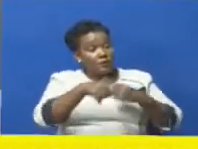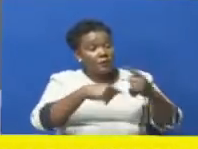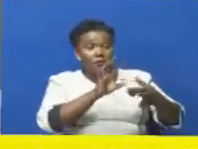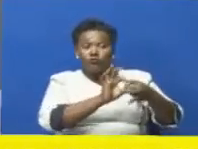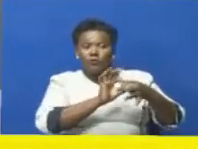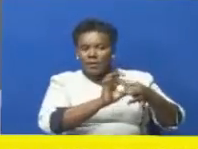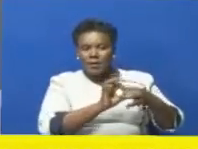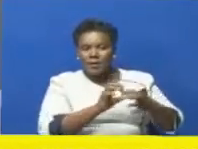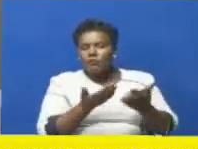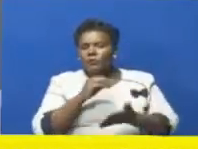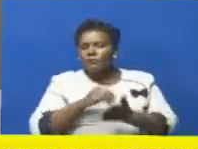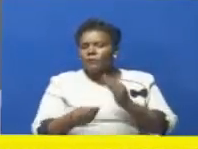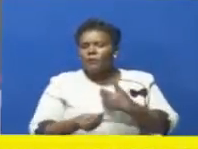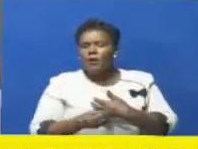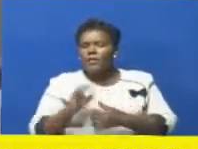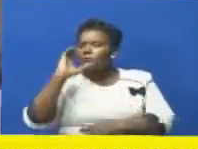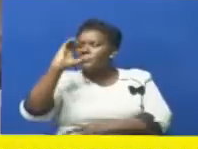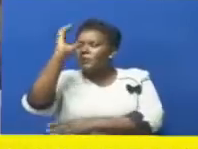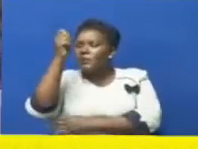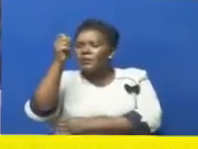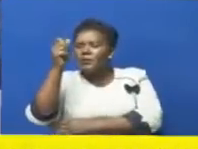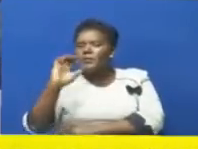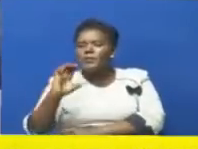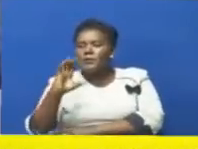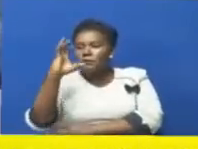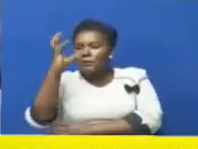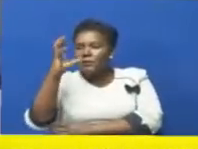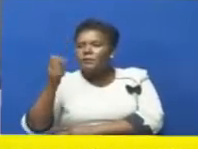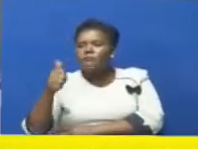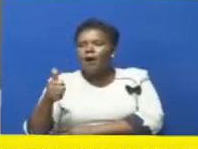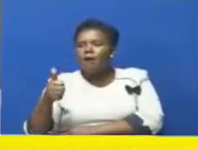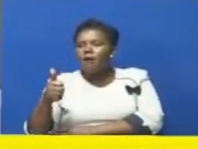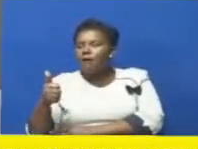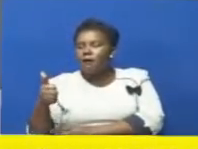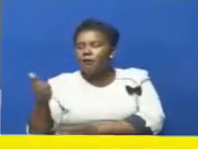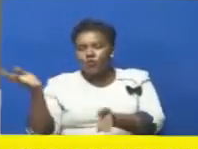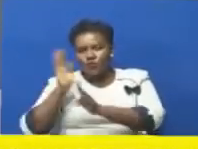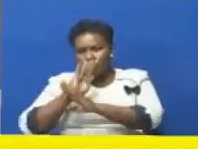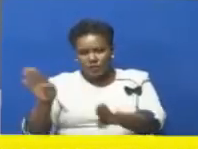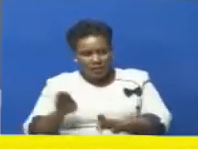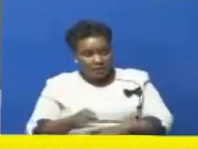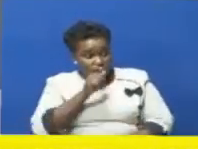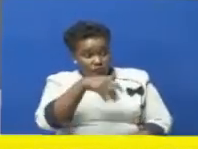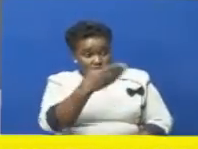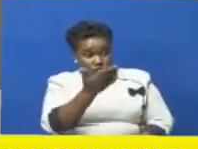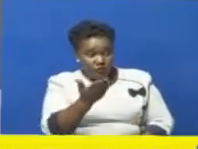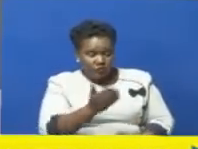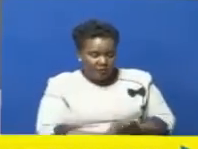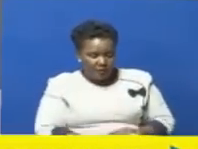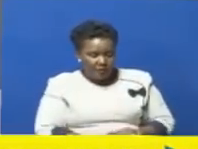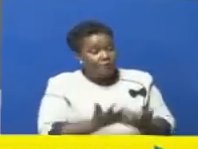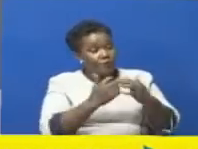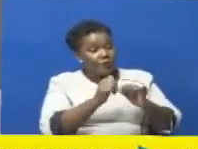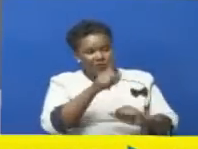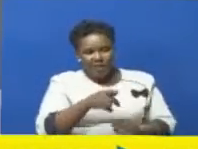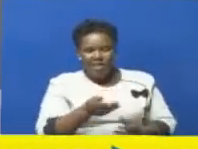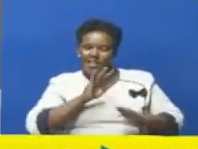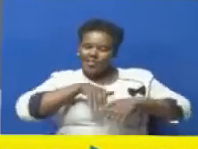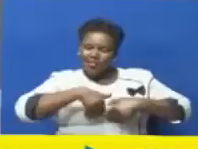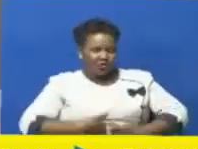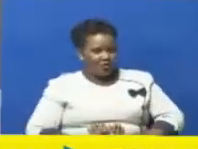haya yanahitaji mambo mbalimbali. Kwa hiyo yoyote ambaye ana uwezo inshallah asichoke kuja